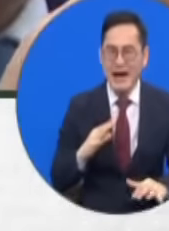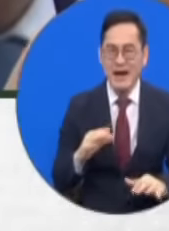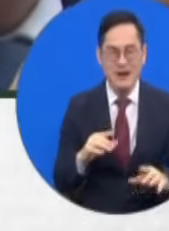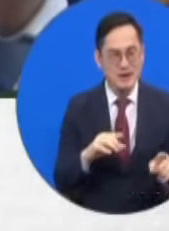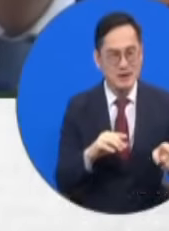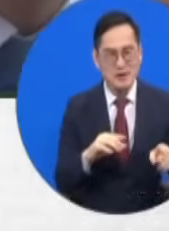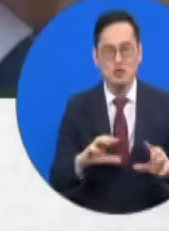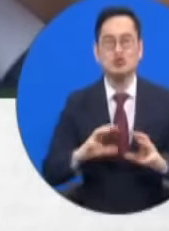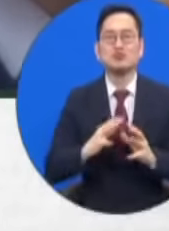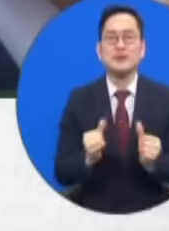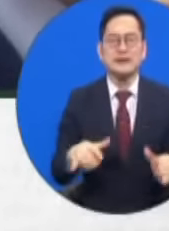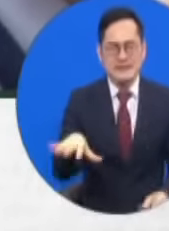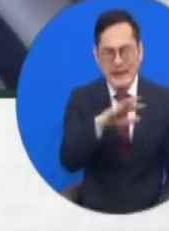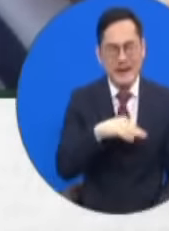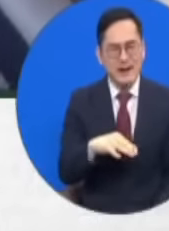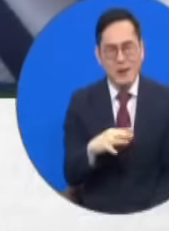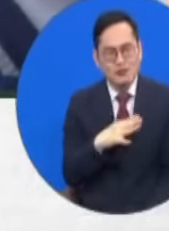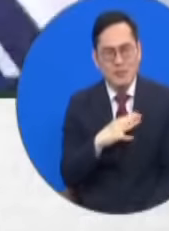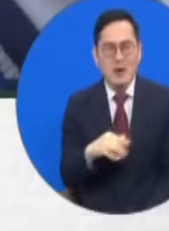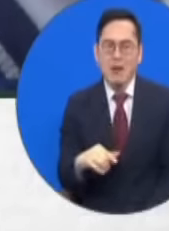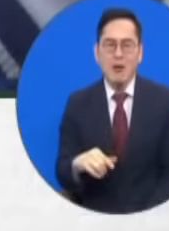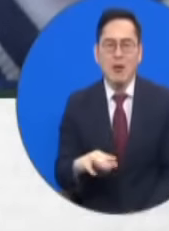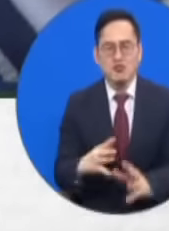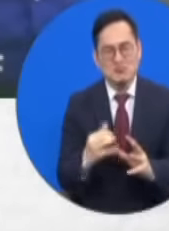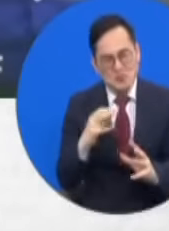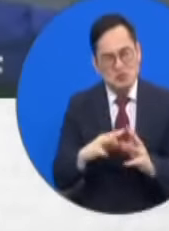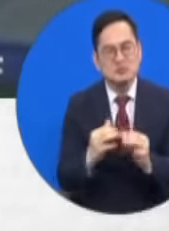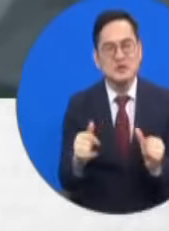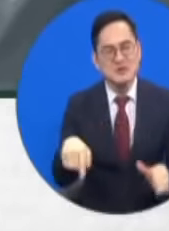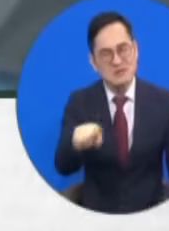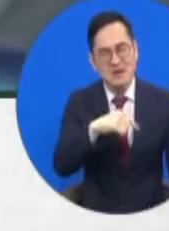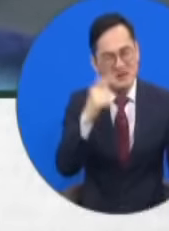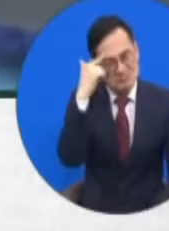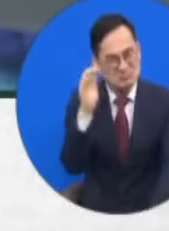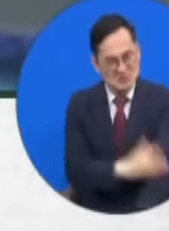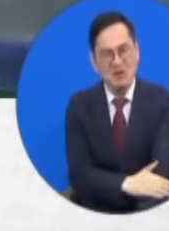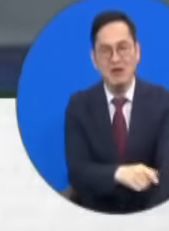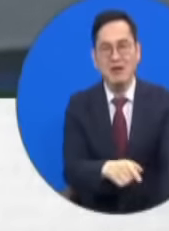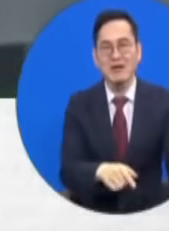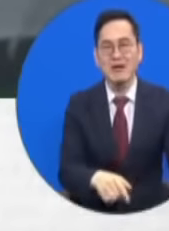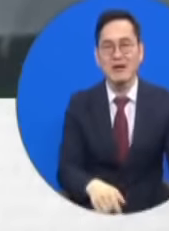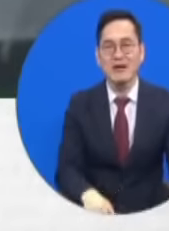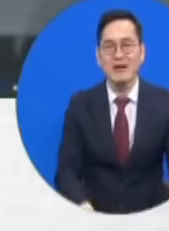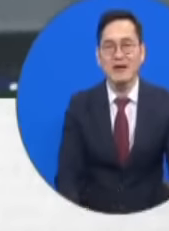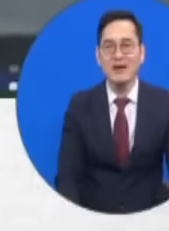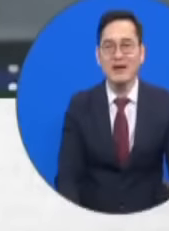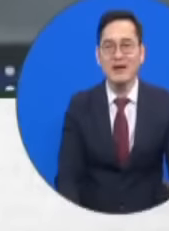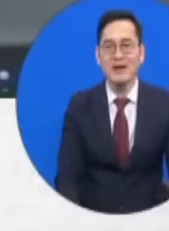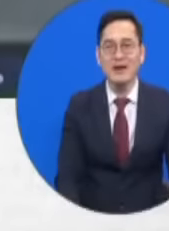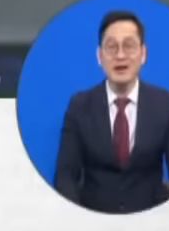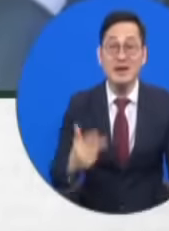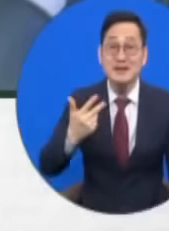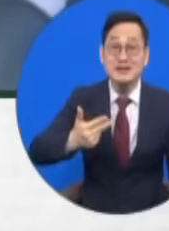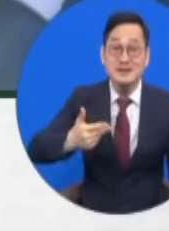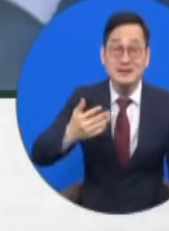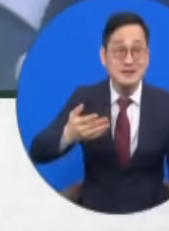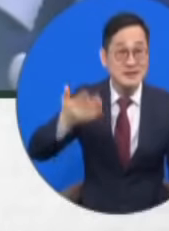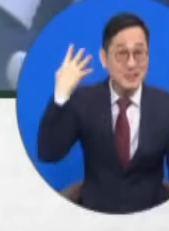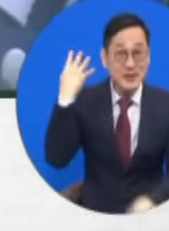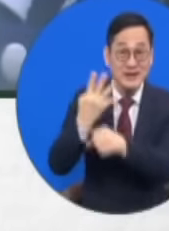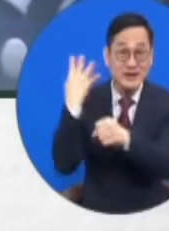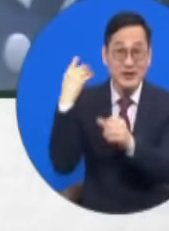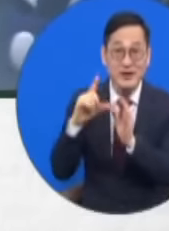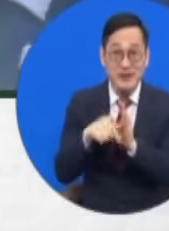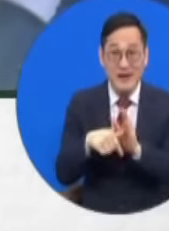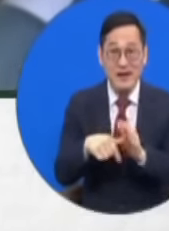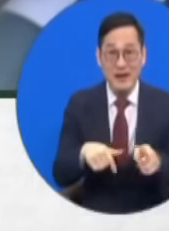역시 현명했다. 이렇게 평가를 내리시거든요. 일방적으로 한쪽에 몰아주는 선거는 지난번 180대